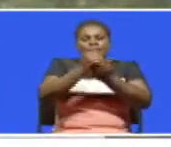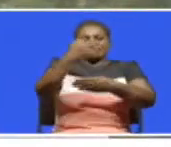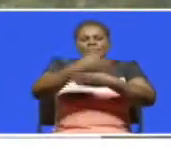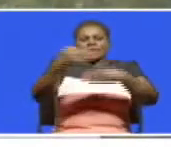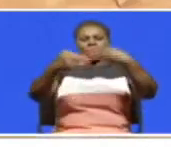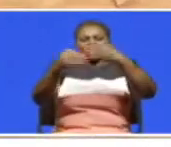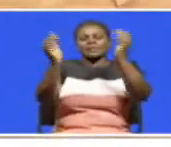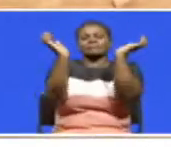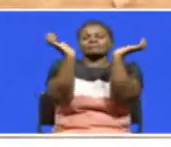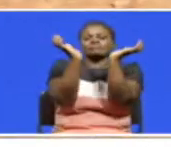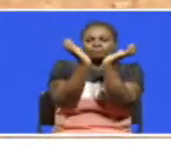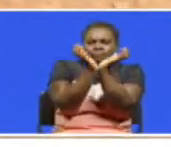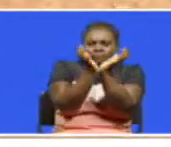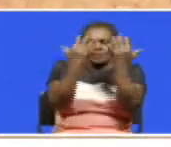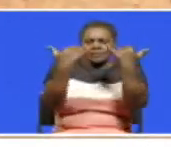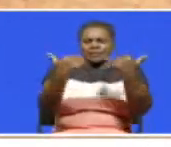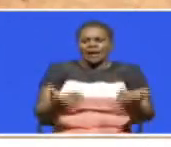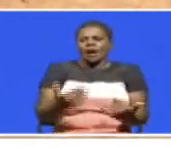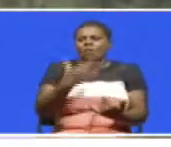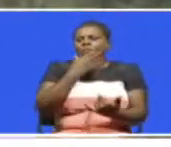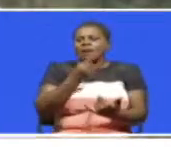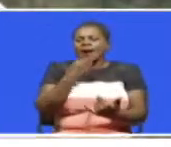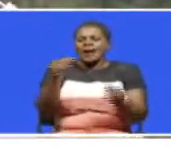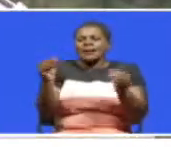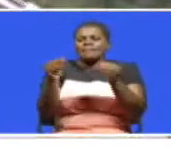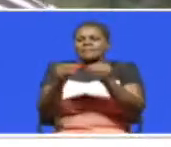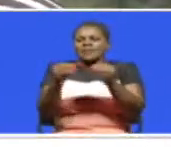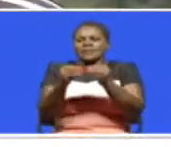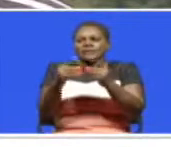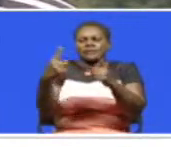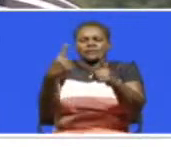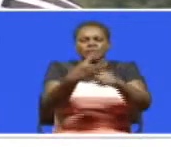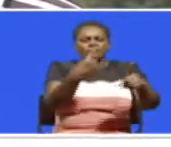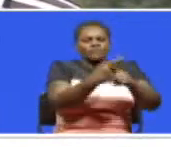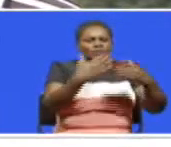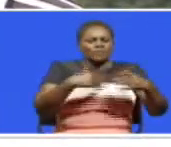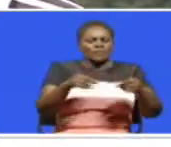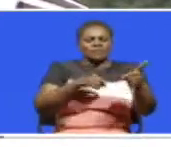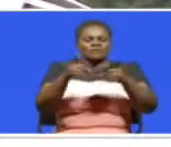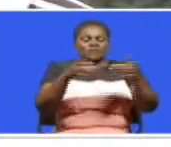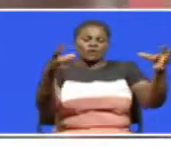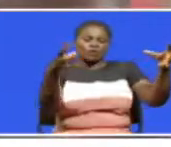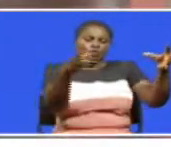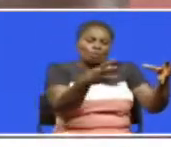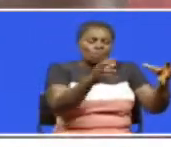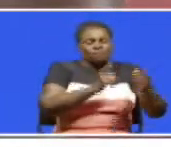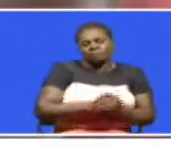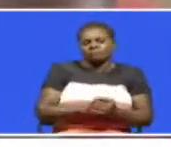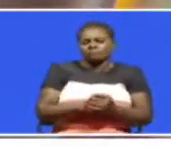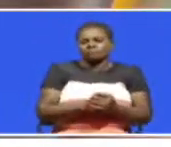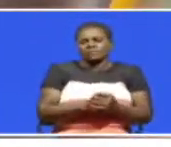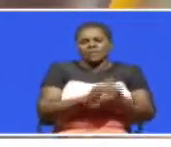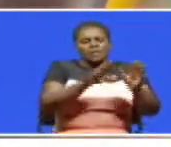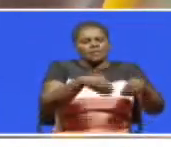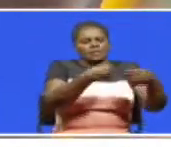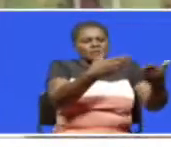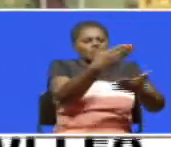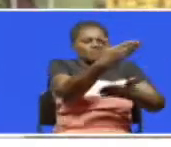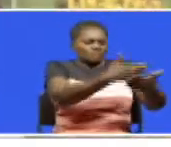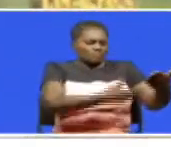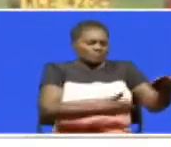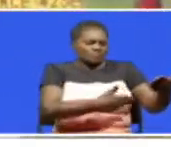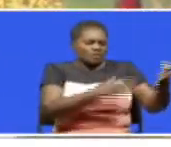sisi yote. Tayari mzee Malatit amekutana na wadau katika kampuni ya Safaricom, ambapo amewaachia waraka